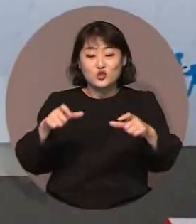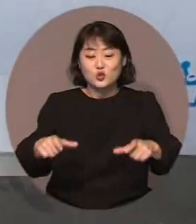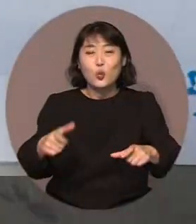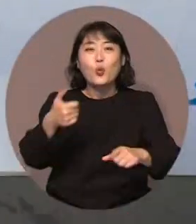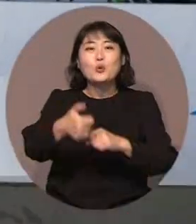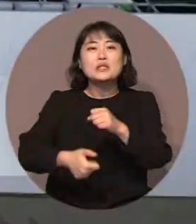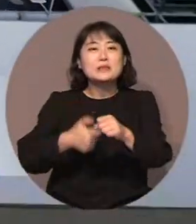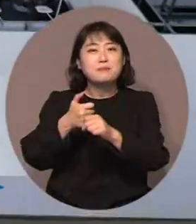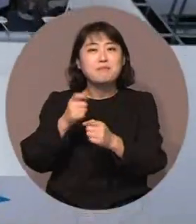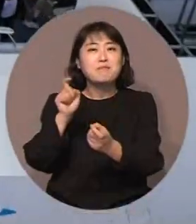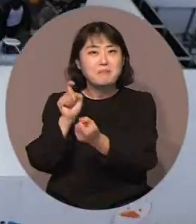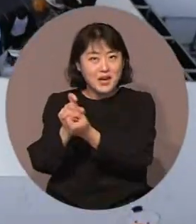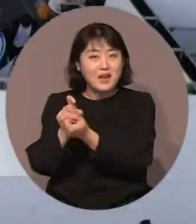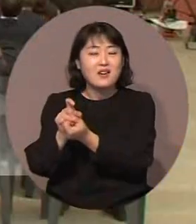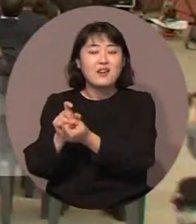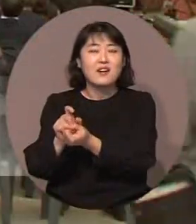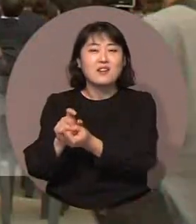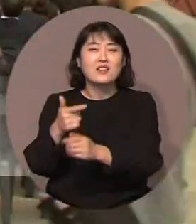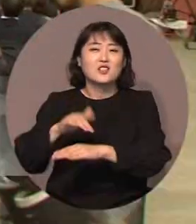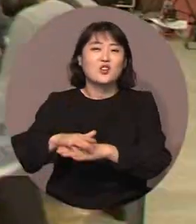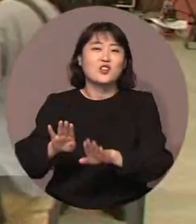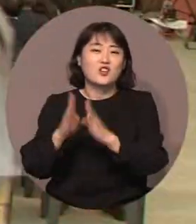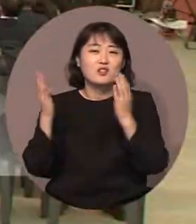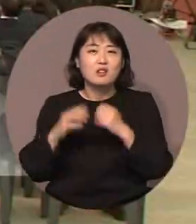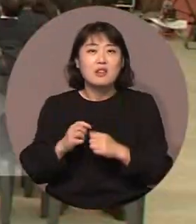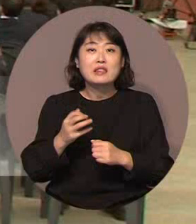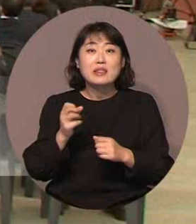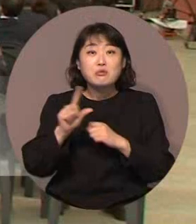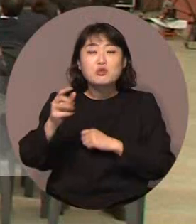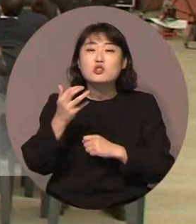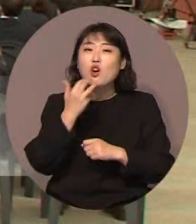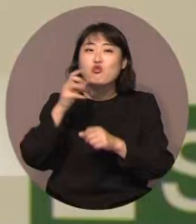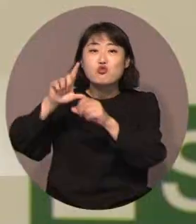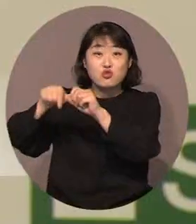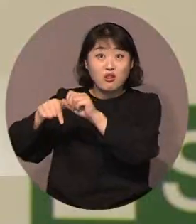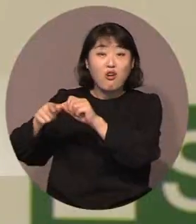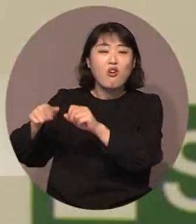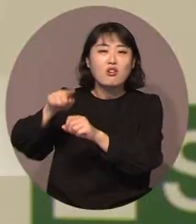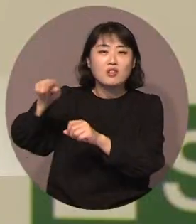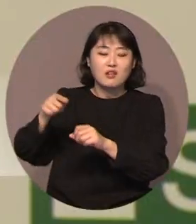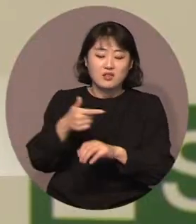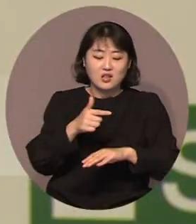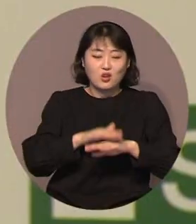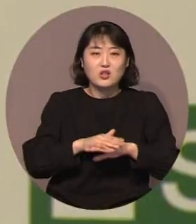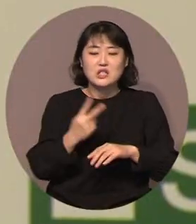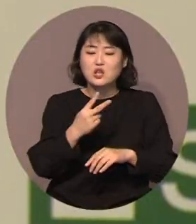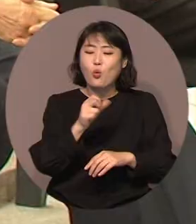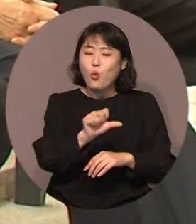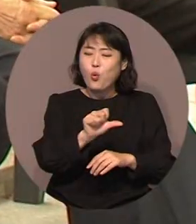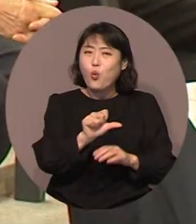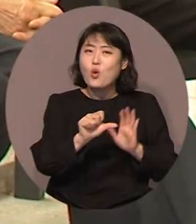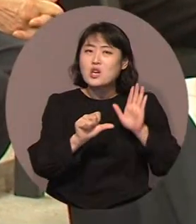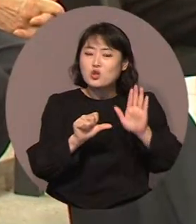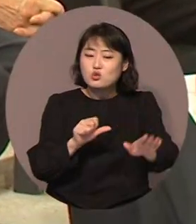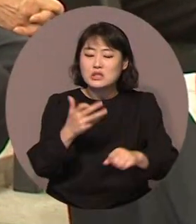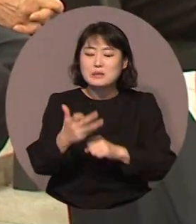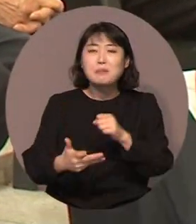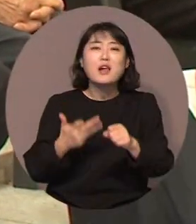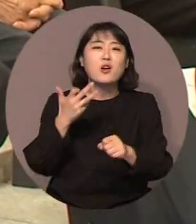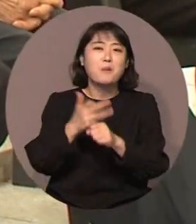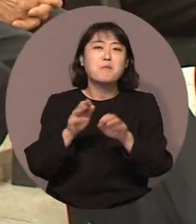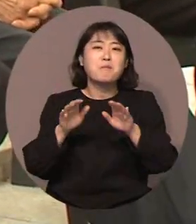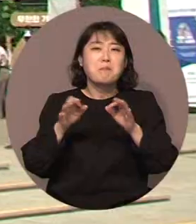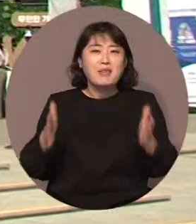대전에서 열렸습니다. 주로 수도권에서 열리는 과학축제가 대전에서 선을 보이는 건 지난 2005년 이후 18년